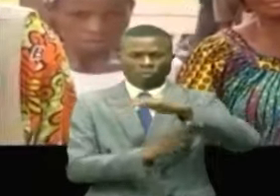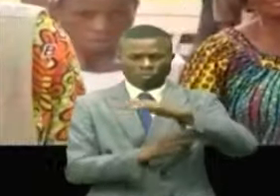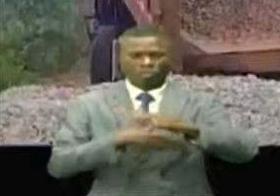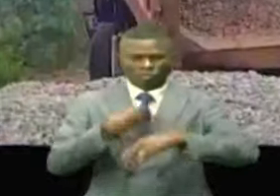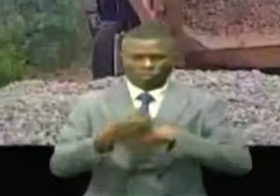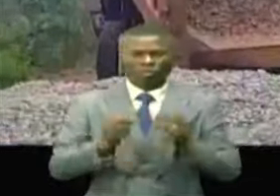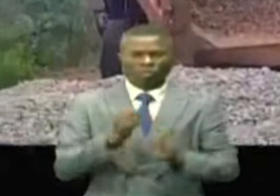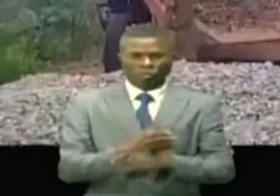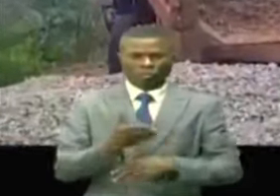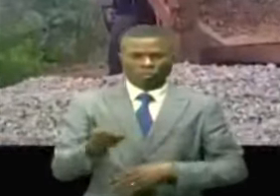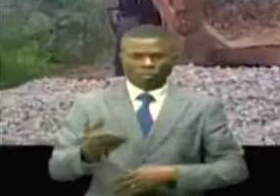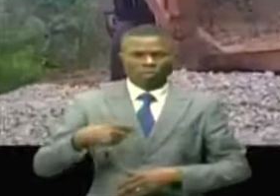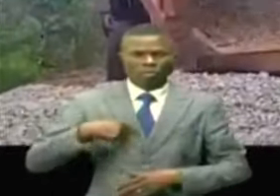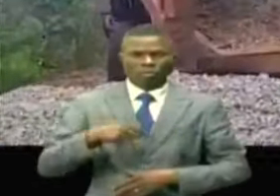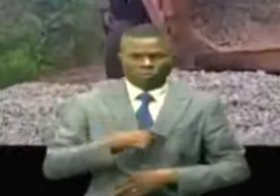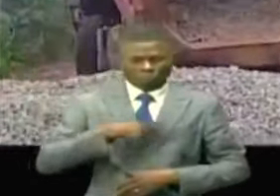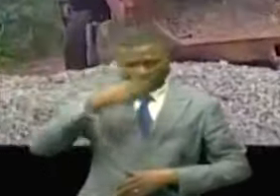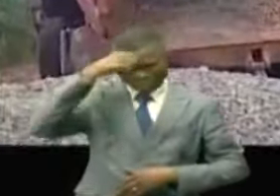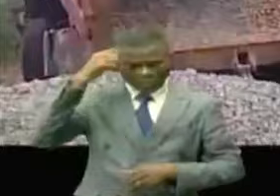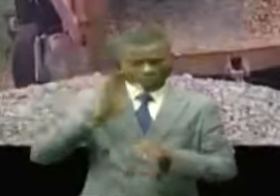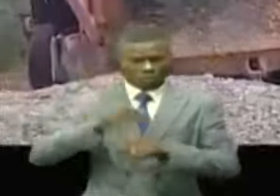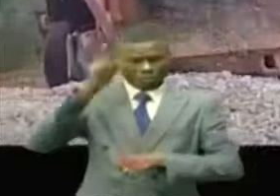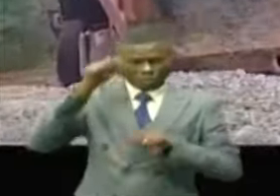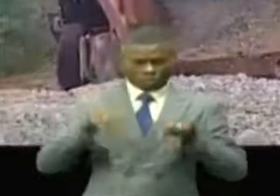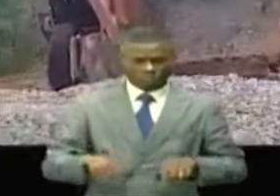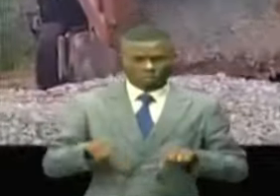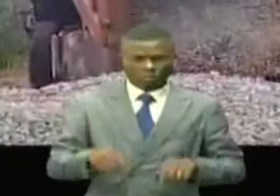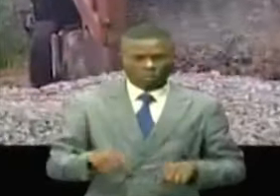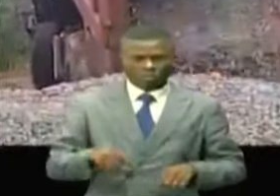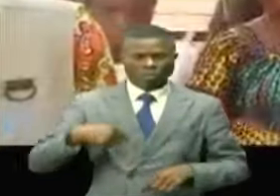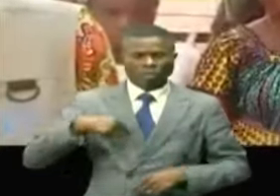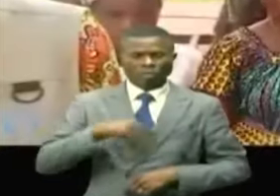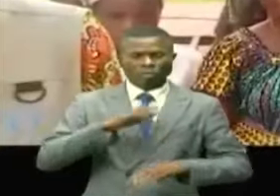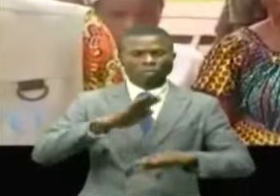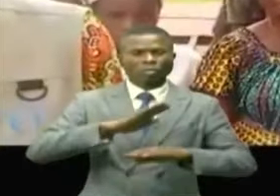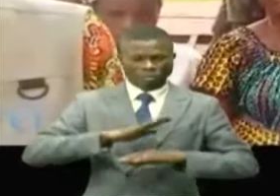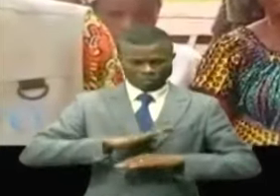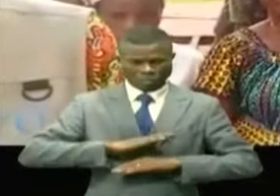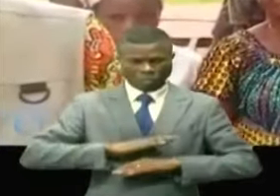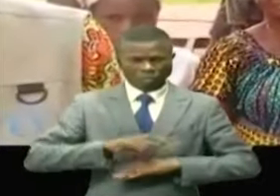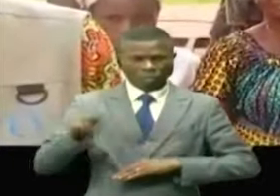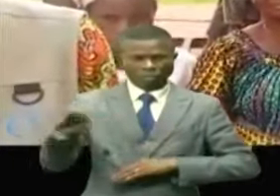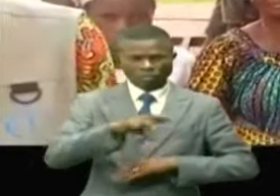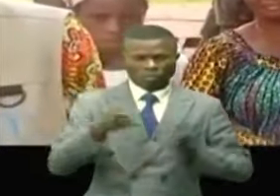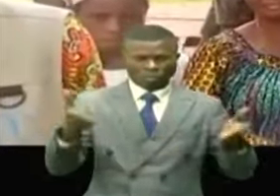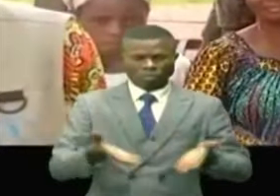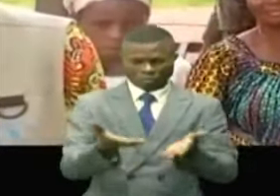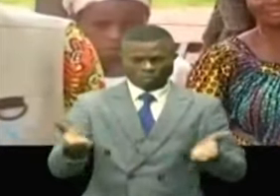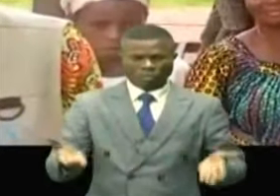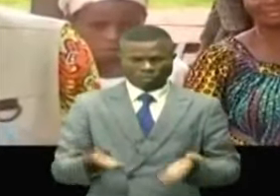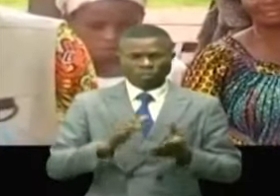travaux nous avons beaucoup souffert et aujourd'hui nous sommes satisfaits de votre présence